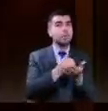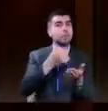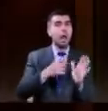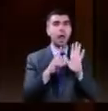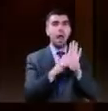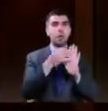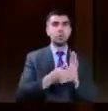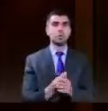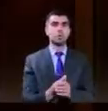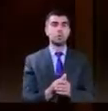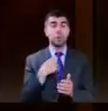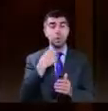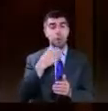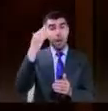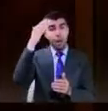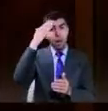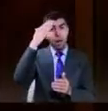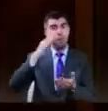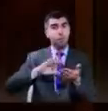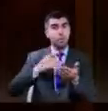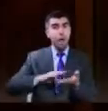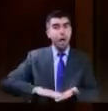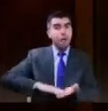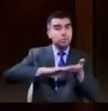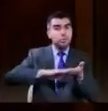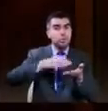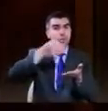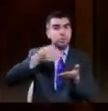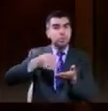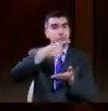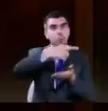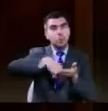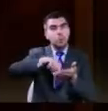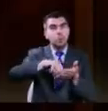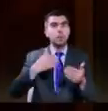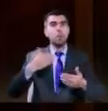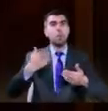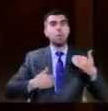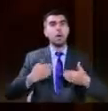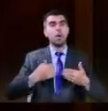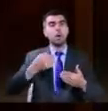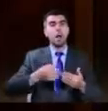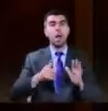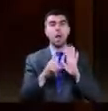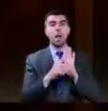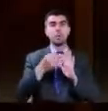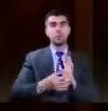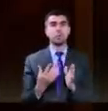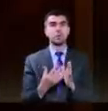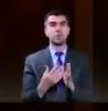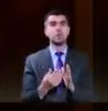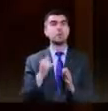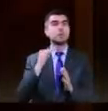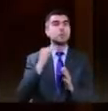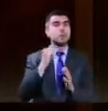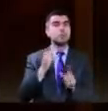وكما تعلمون فإن موضوع النهوض بحقوق الأشخاص في وضعية إعاقة يكتسي صيغة أفقية لارتباطه بتدخل